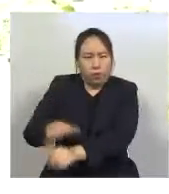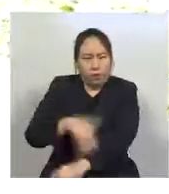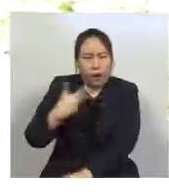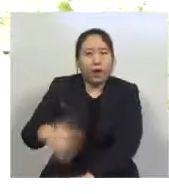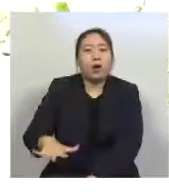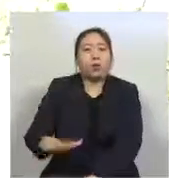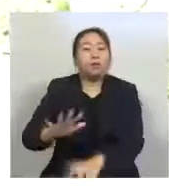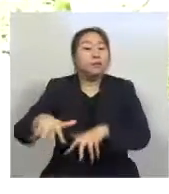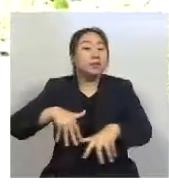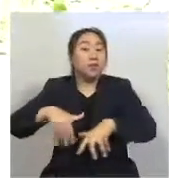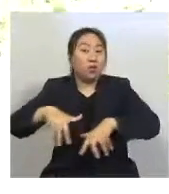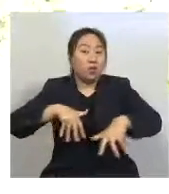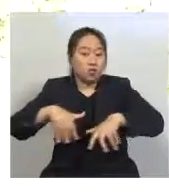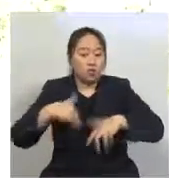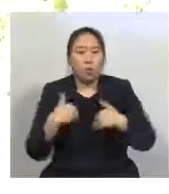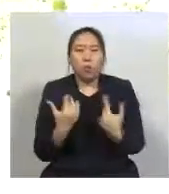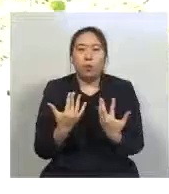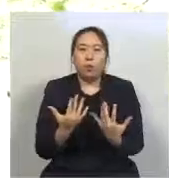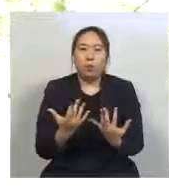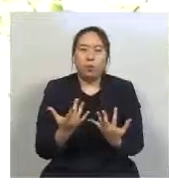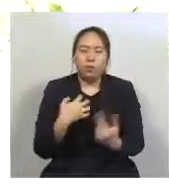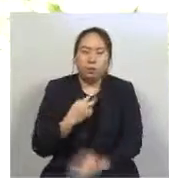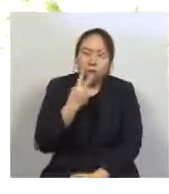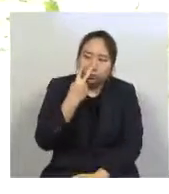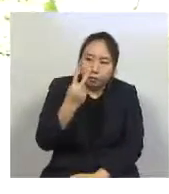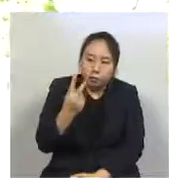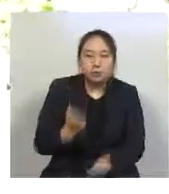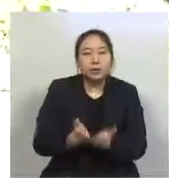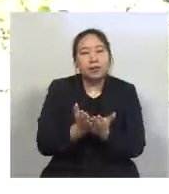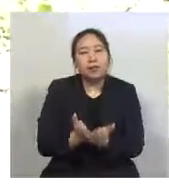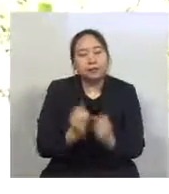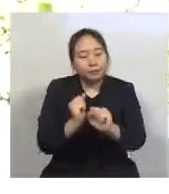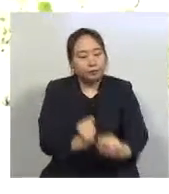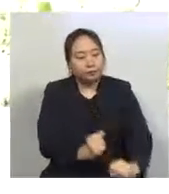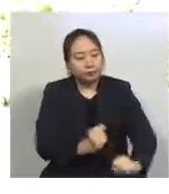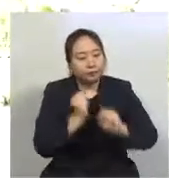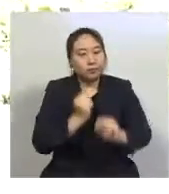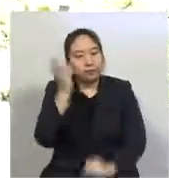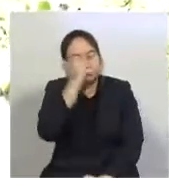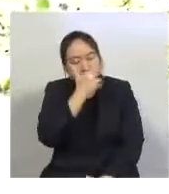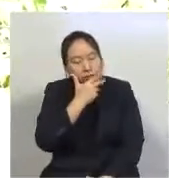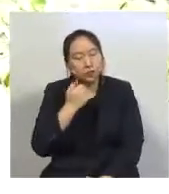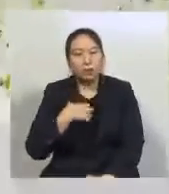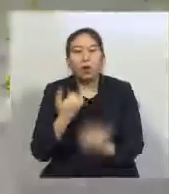ซึ่งประชาชนเหล่านั้นนะครับต่างเฝ้ารอคอยที่จะชื่นชมความงดงามของริ้วขบวนกันอยู่เสมอครับ